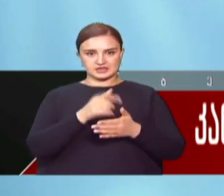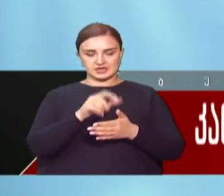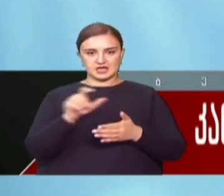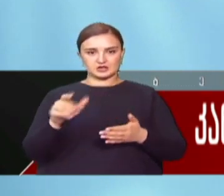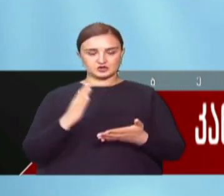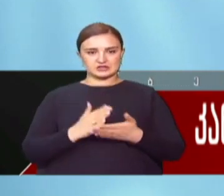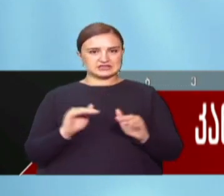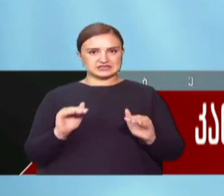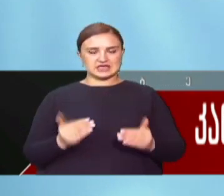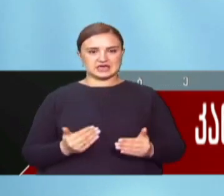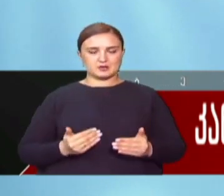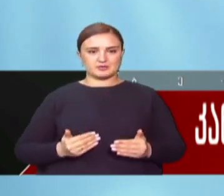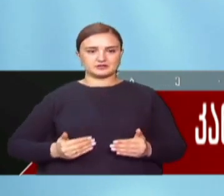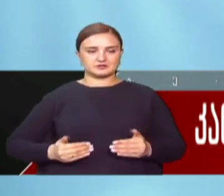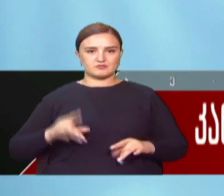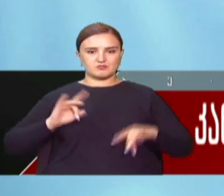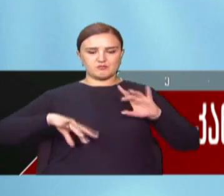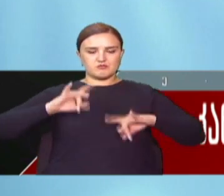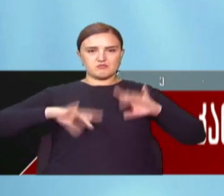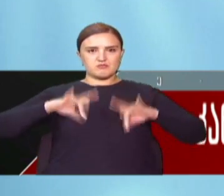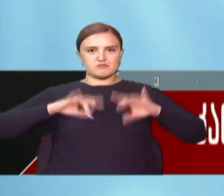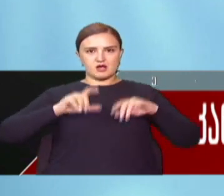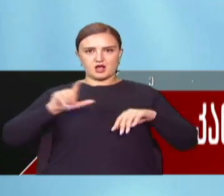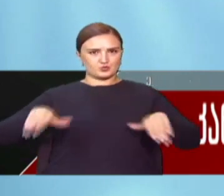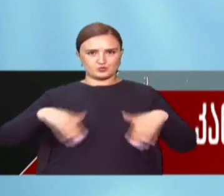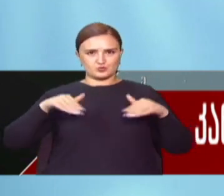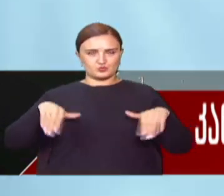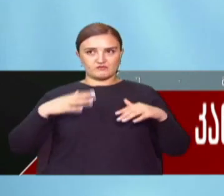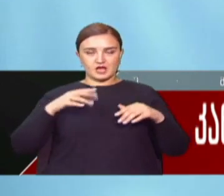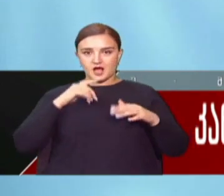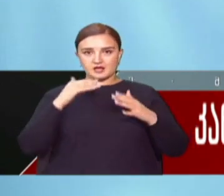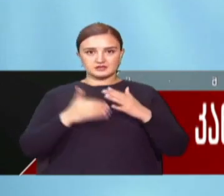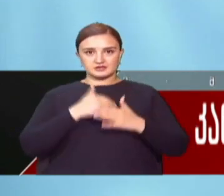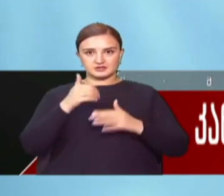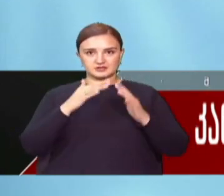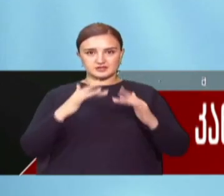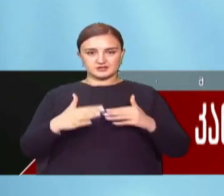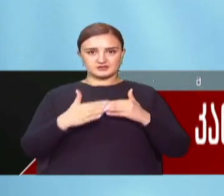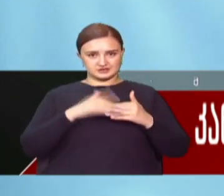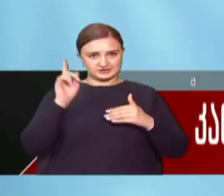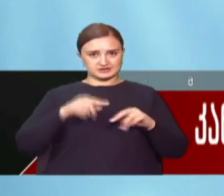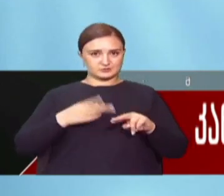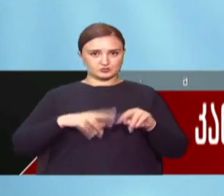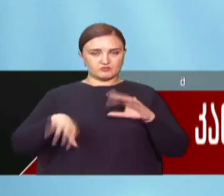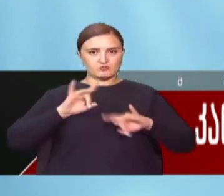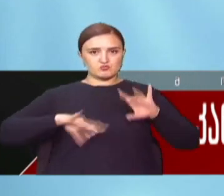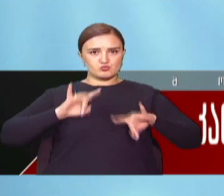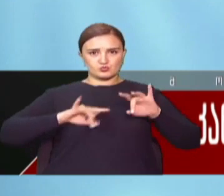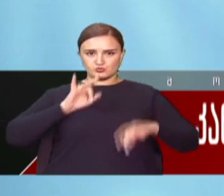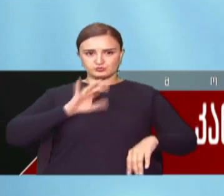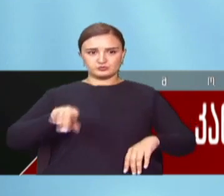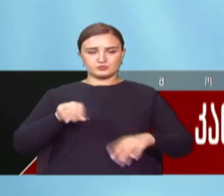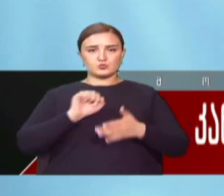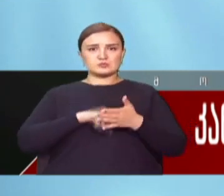daris temperaturis atseuis gansco ba das, chemtek zogadat atsco. Mizezi cu arcuri de bătăie. Mă arcuri de bătăie, sababi,